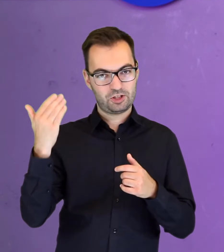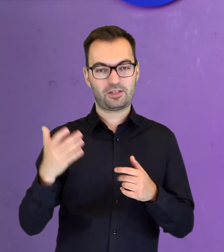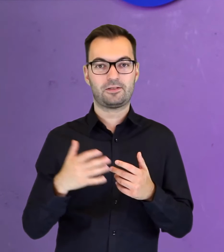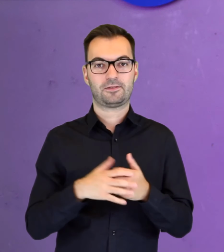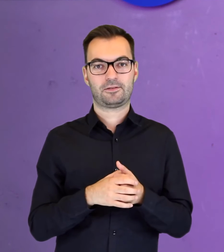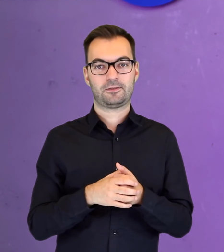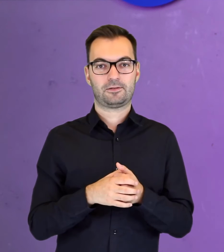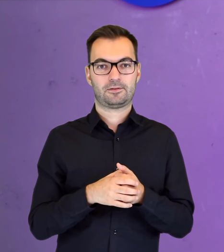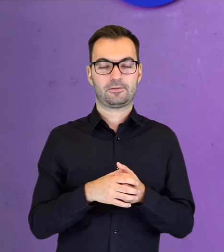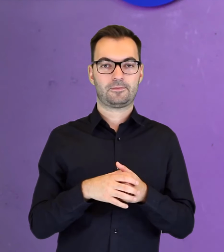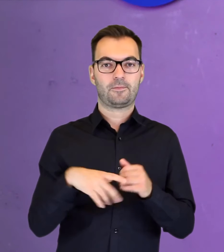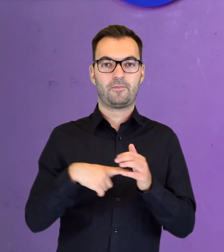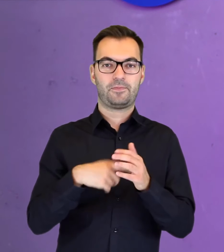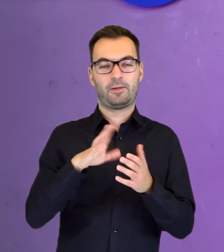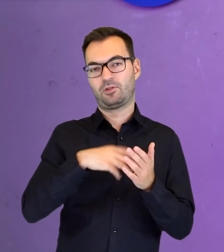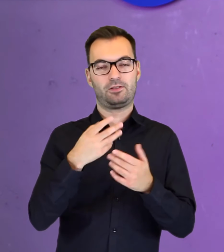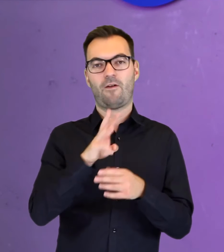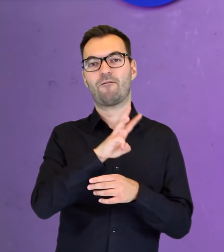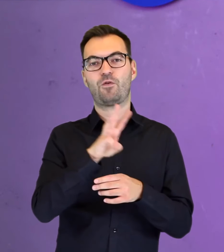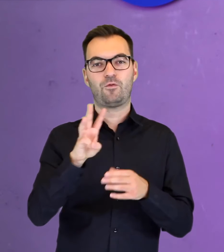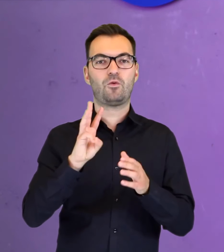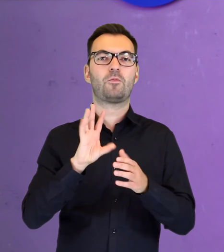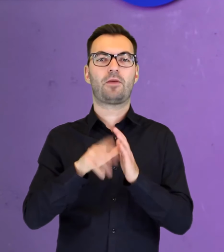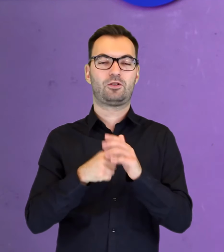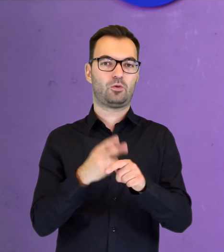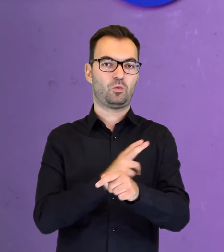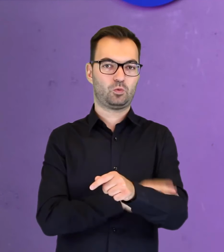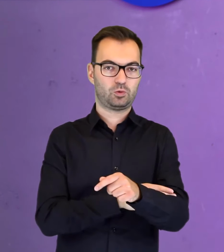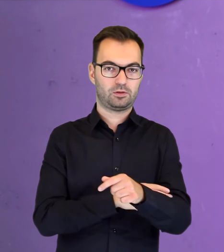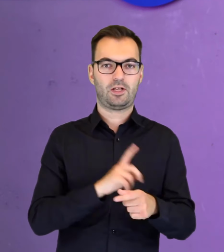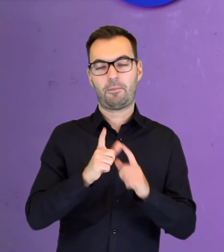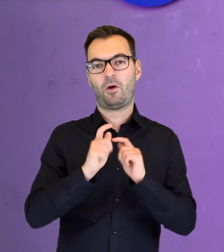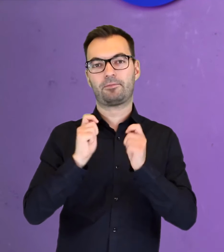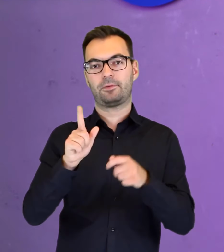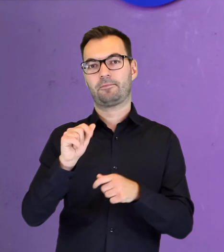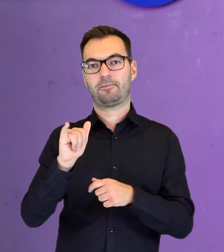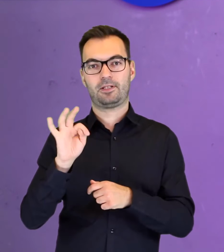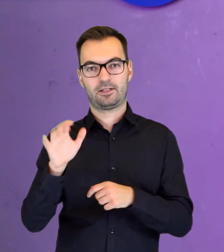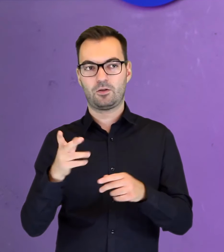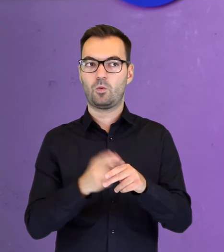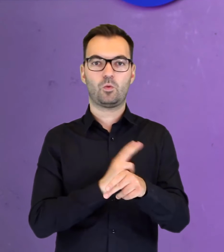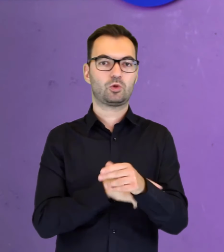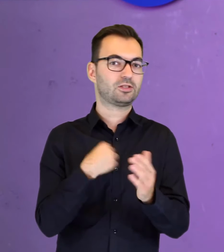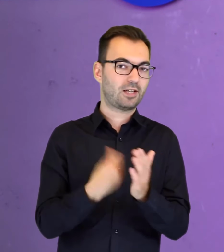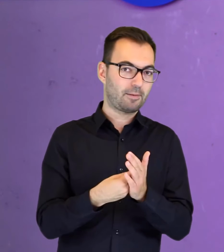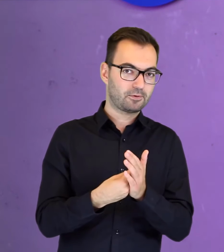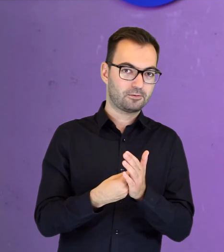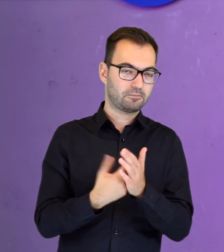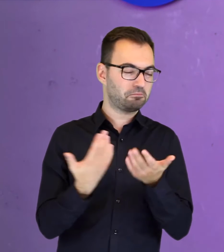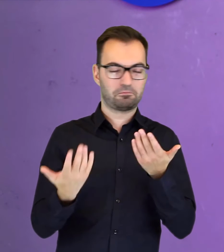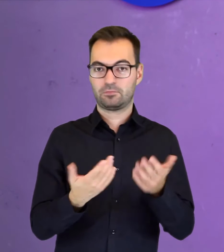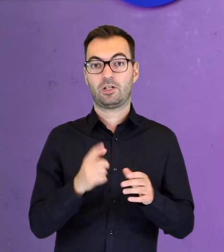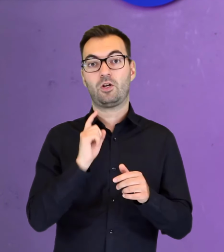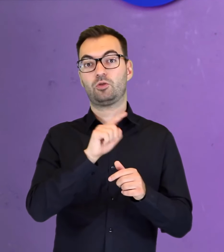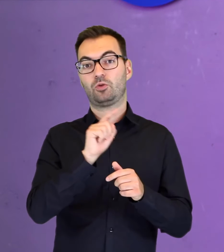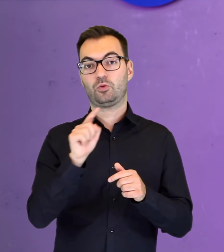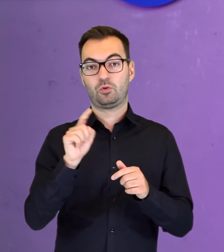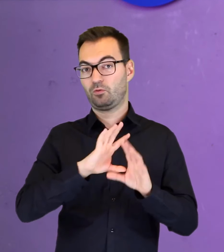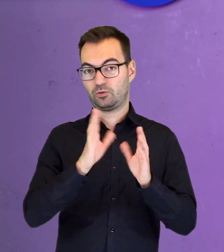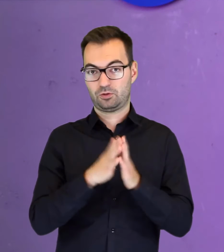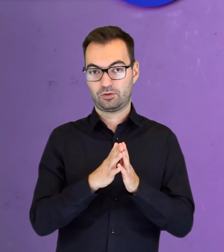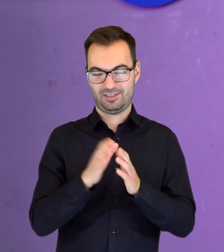produkty na użytek publiczne te czytajmy strona urzędu miasta strona złożenia